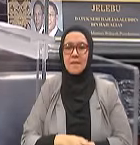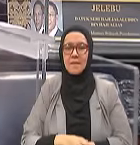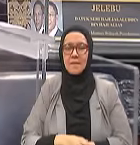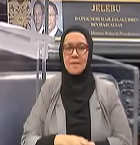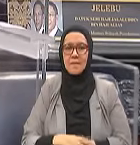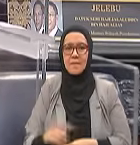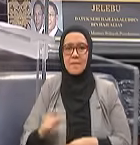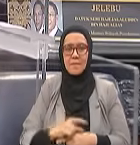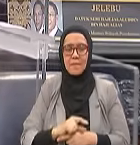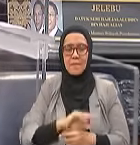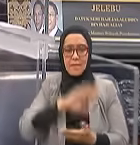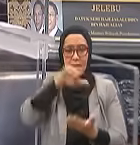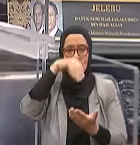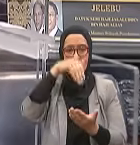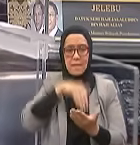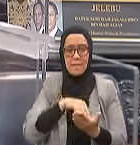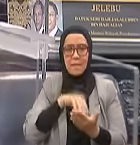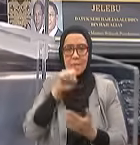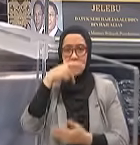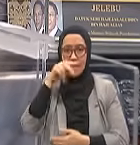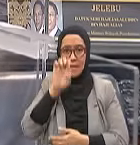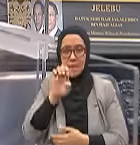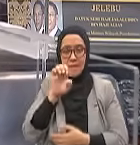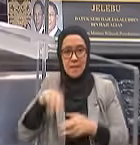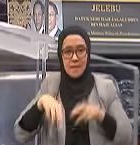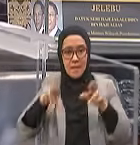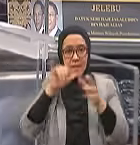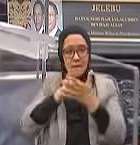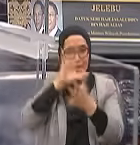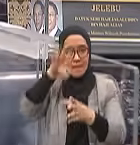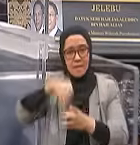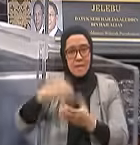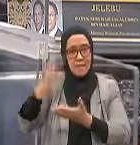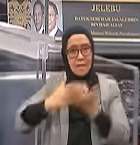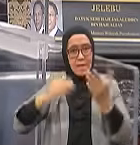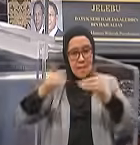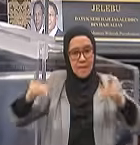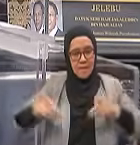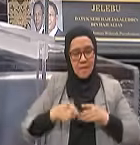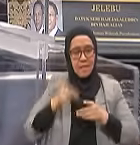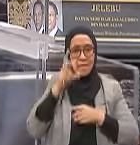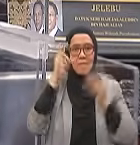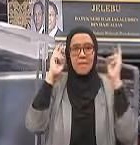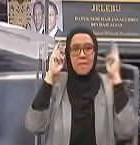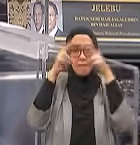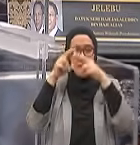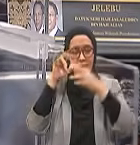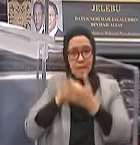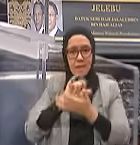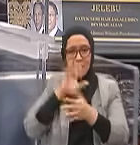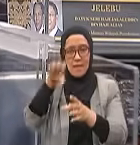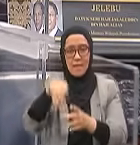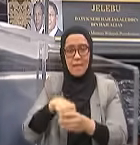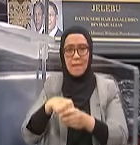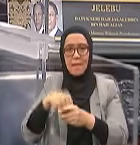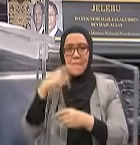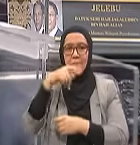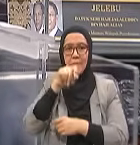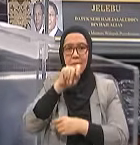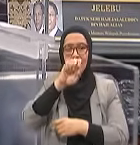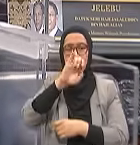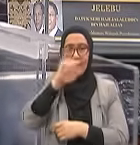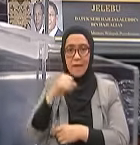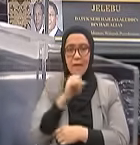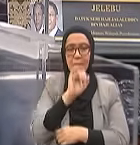Sentral Spinner road yang terlibat di daerah Riau adalah melibatkan page 4 dan 5 dan Julia